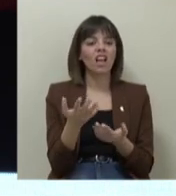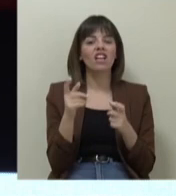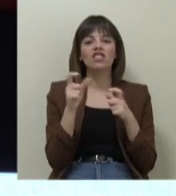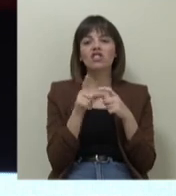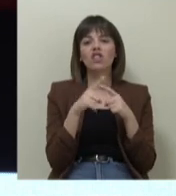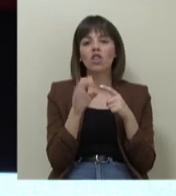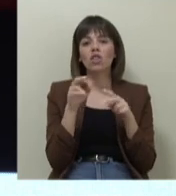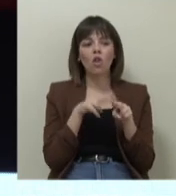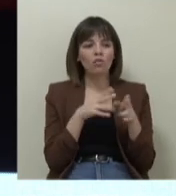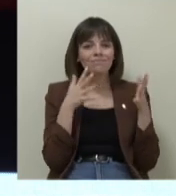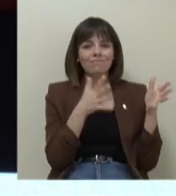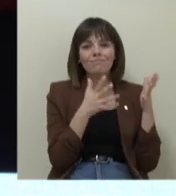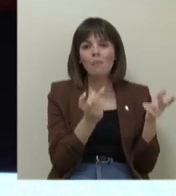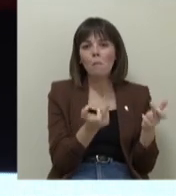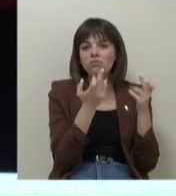Stokları telef oldu.